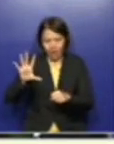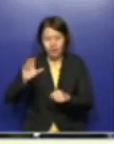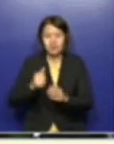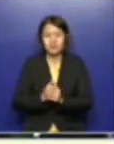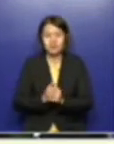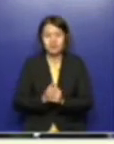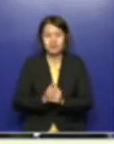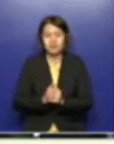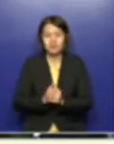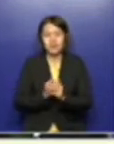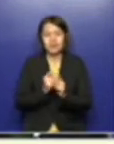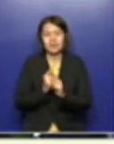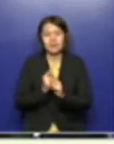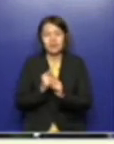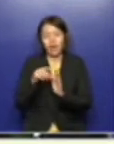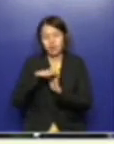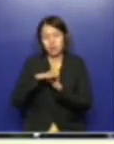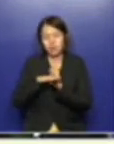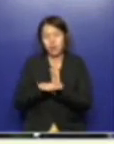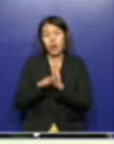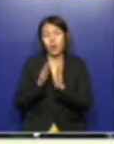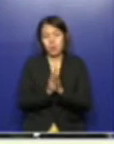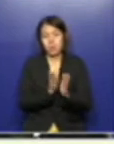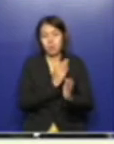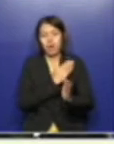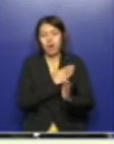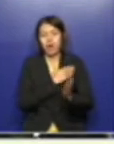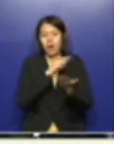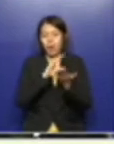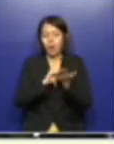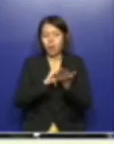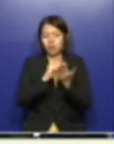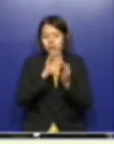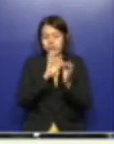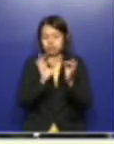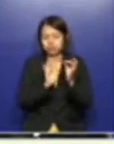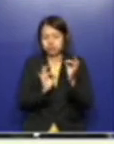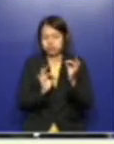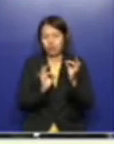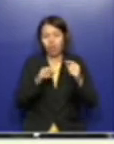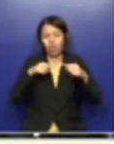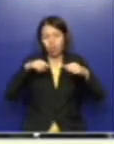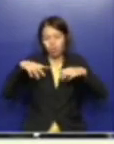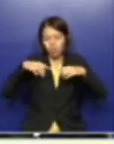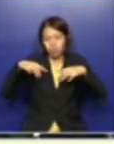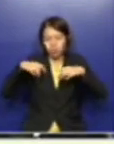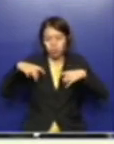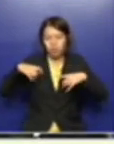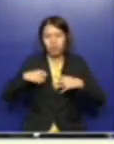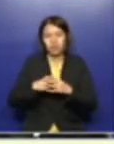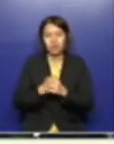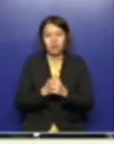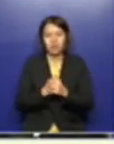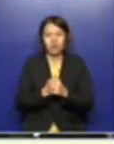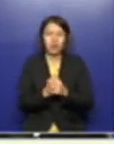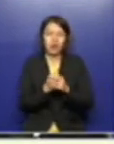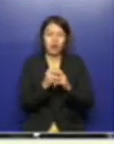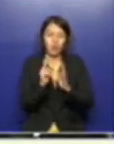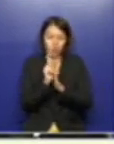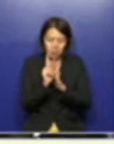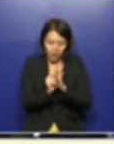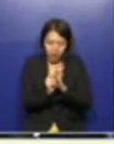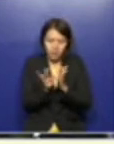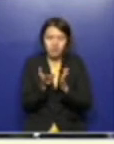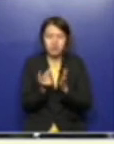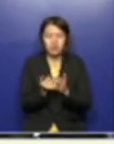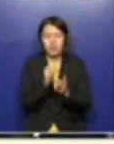ซึ่งเป็นการให้ข้อมูลที่คลาดเคลื่อนจากข้อเท็จจริงการตีความข้อกฎหมายโด